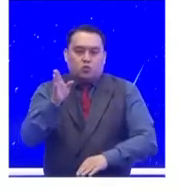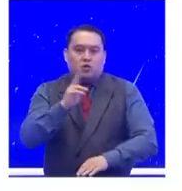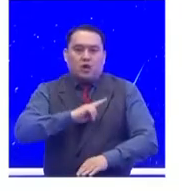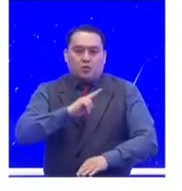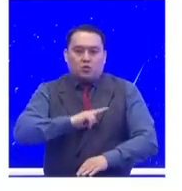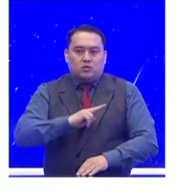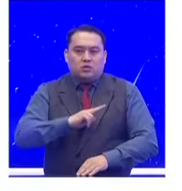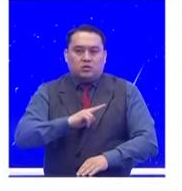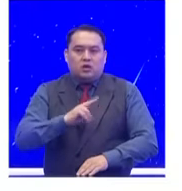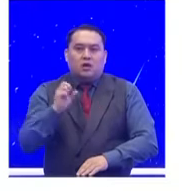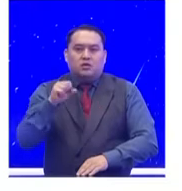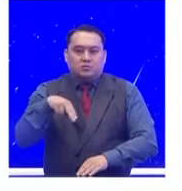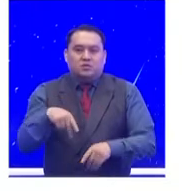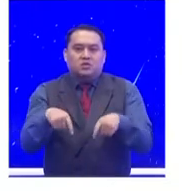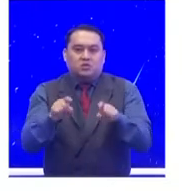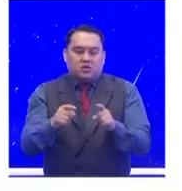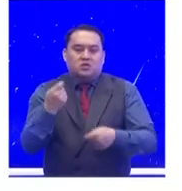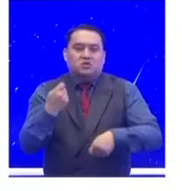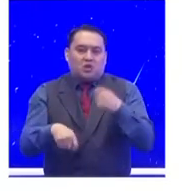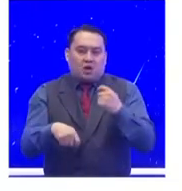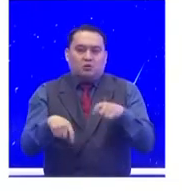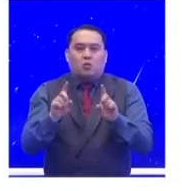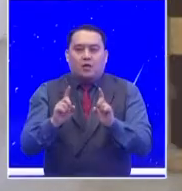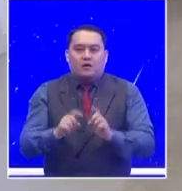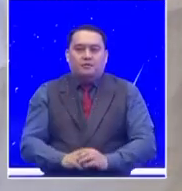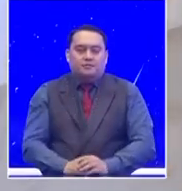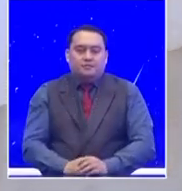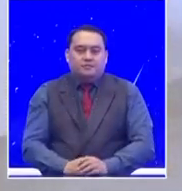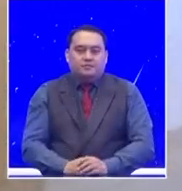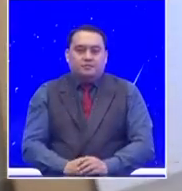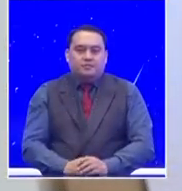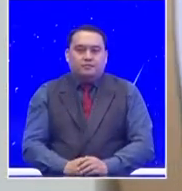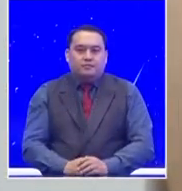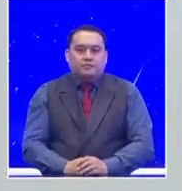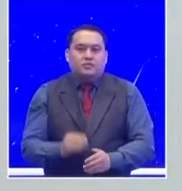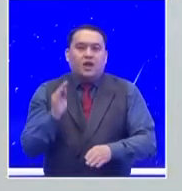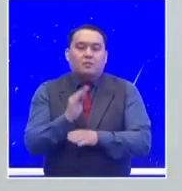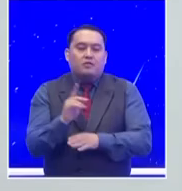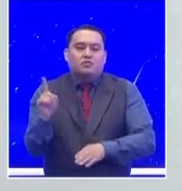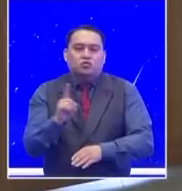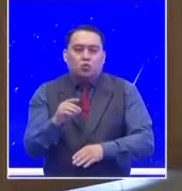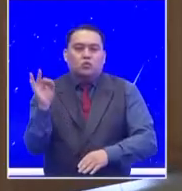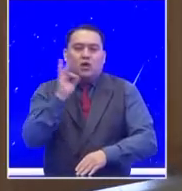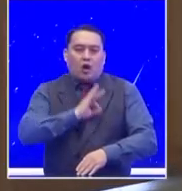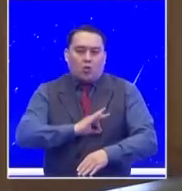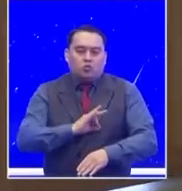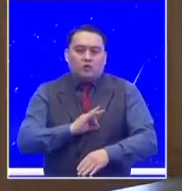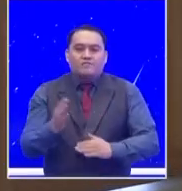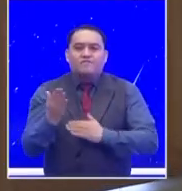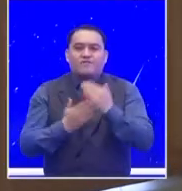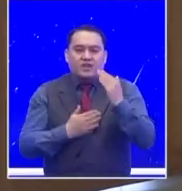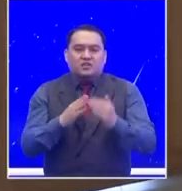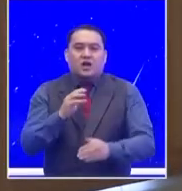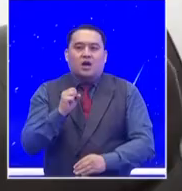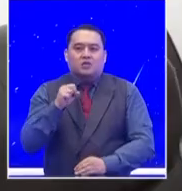чем получать АСП и сидеть дома. Мадина также добавила, что ее нынешний доход сейчас значительно выше